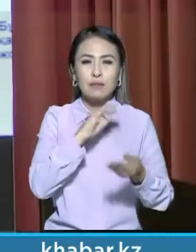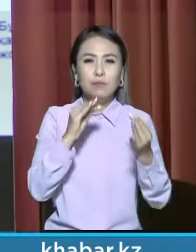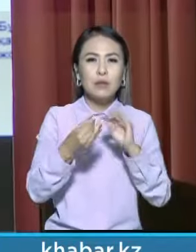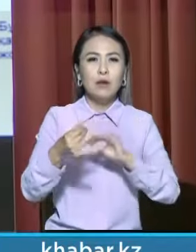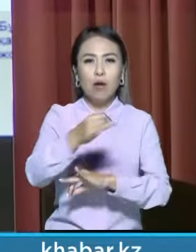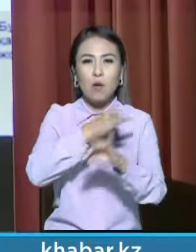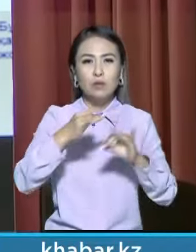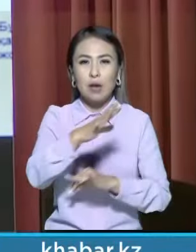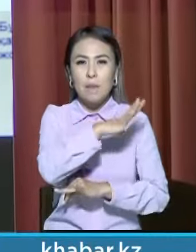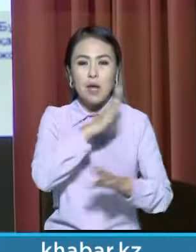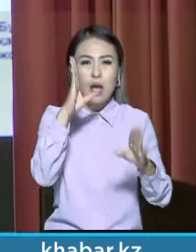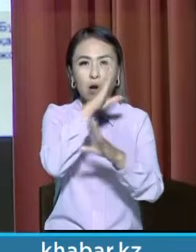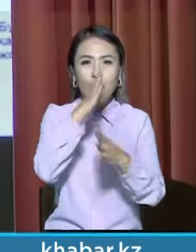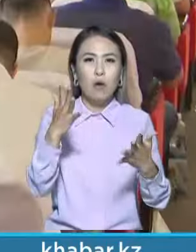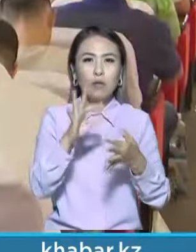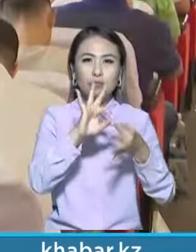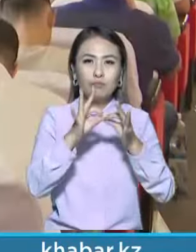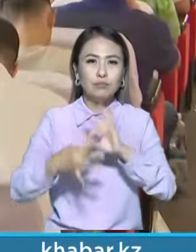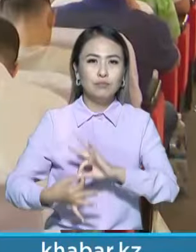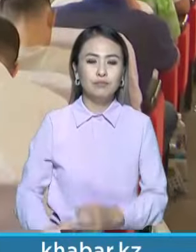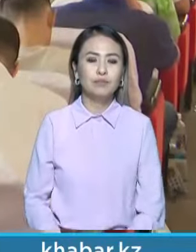талқылады. Экологияға әсері де түсіндірілді.